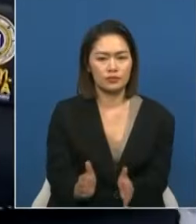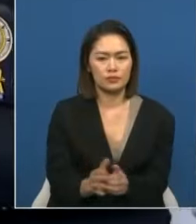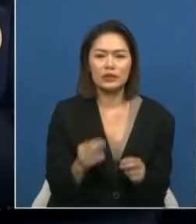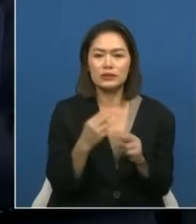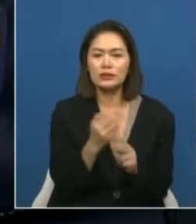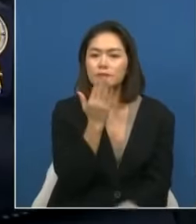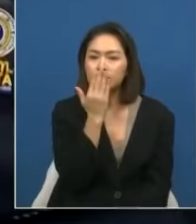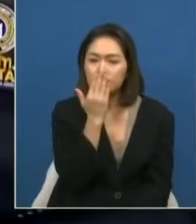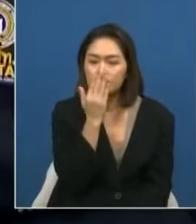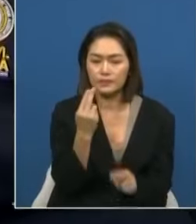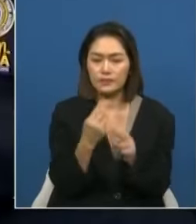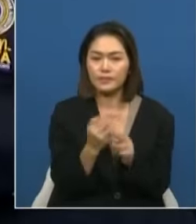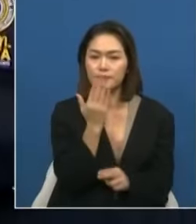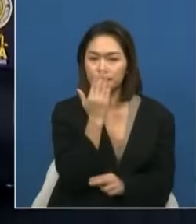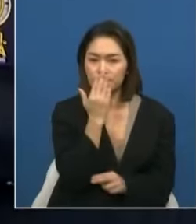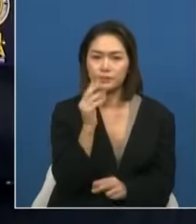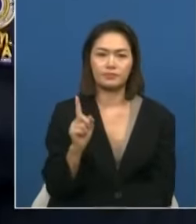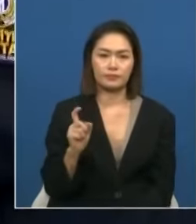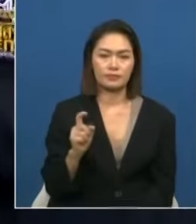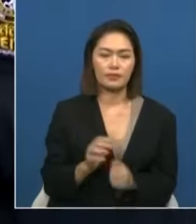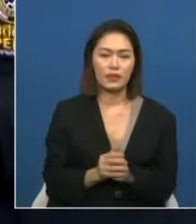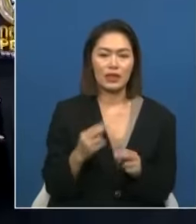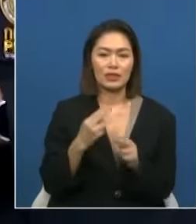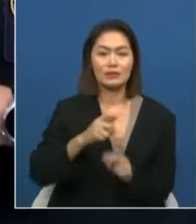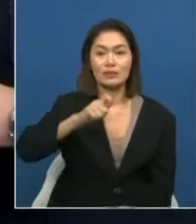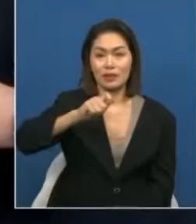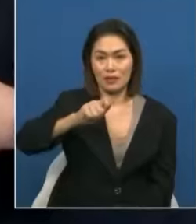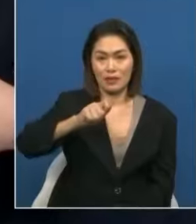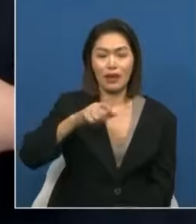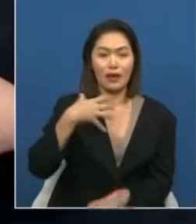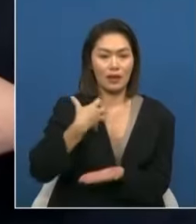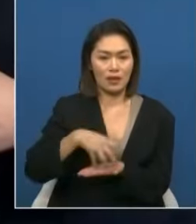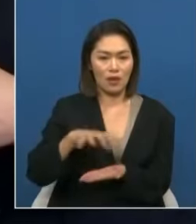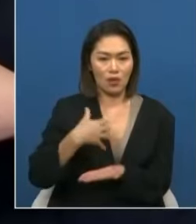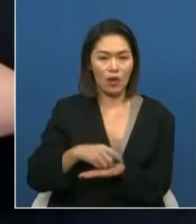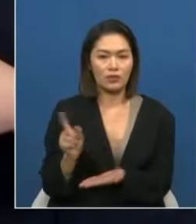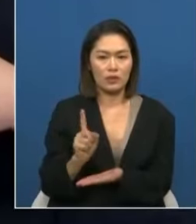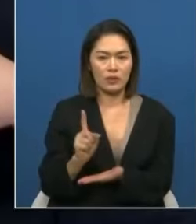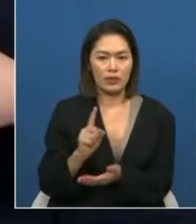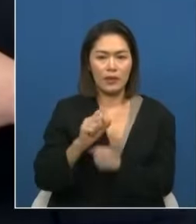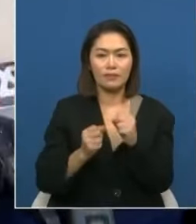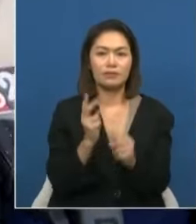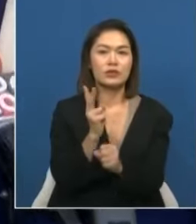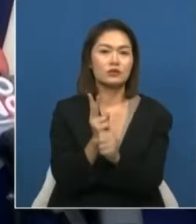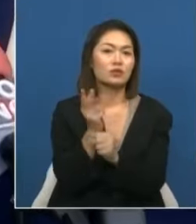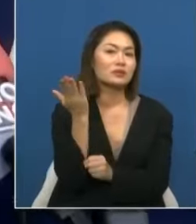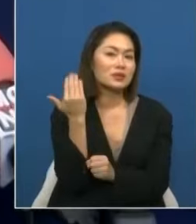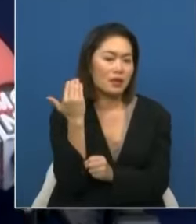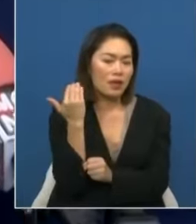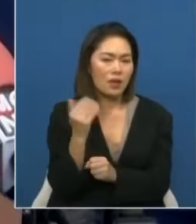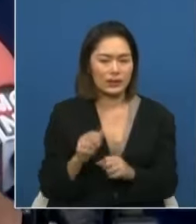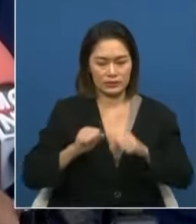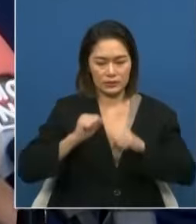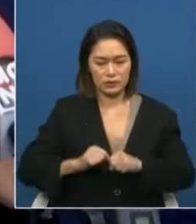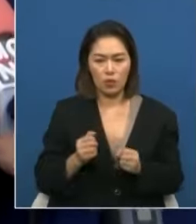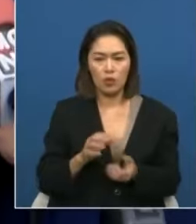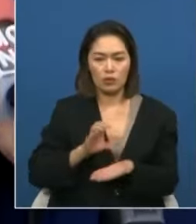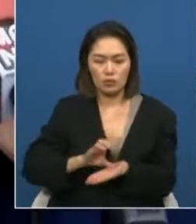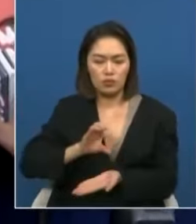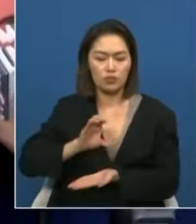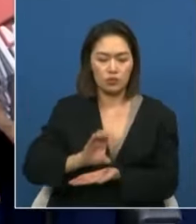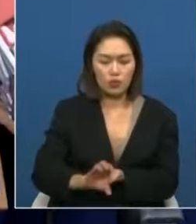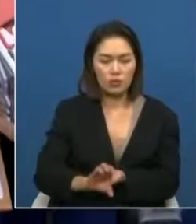มุติก็แล้วกันนะเพราะว่าเขาเสียหายคุณเอนามสมมุติเล่าให้ฟังว่าเรื่องมันเกิดขึ้นมา2ปีที่แล้วตัดสินใจร่วมลงทุนเพราะว่